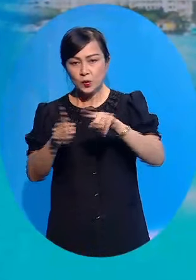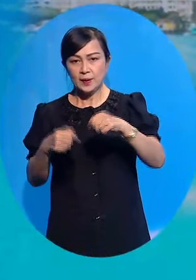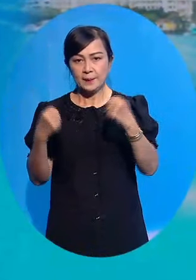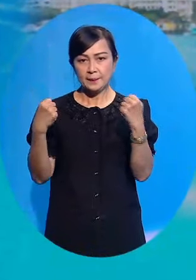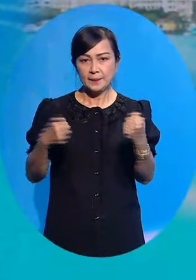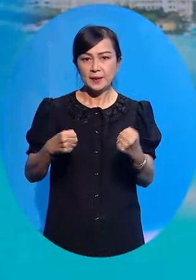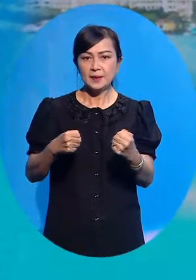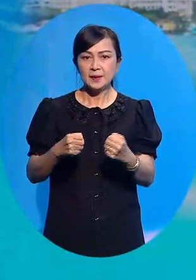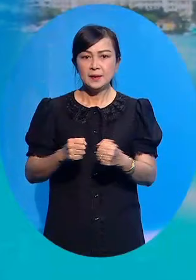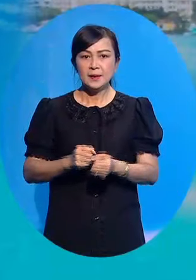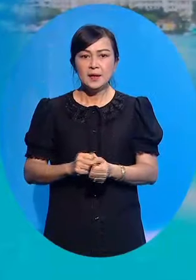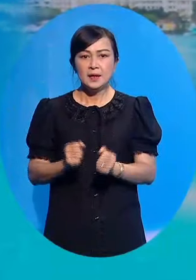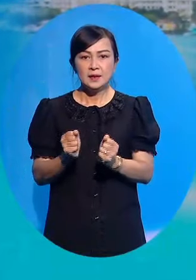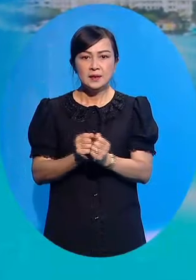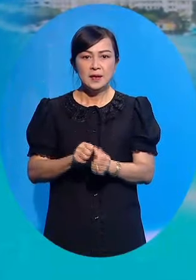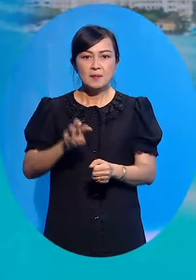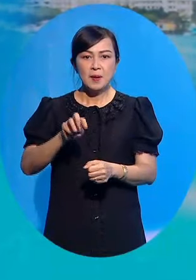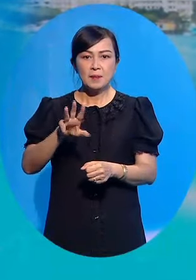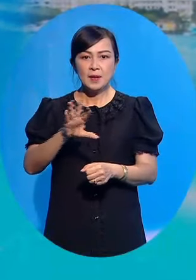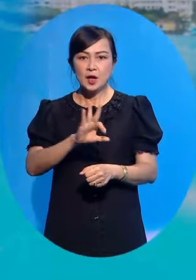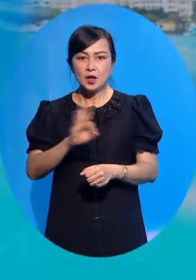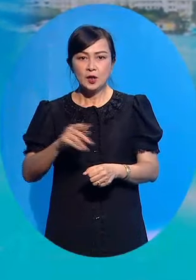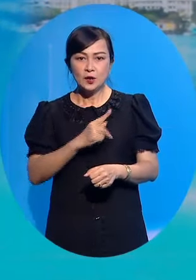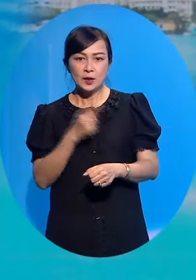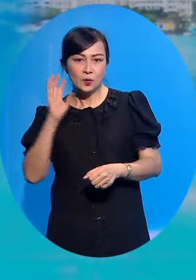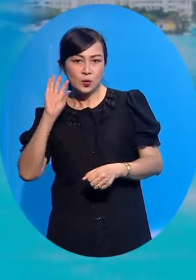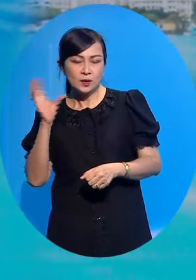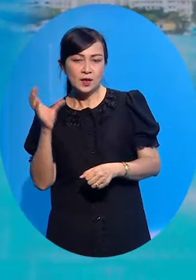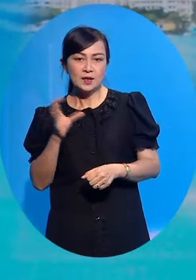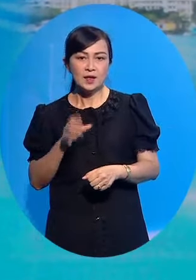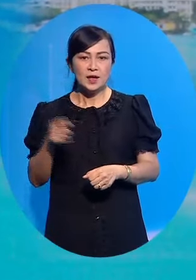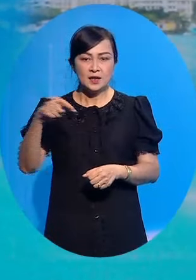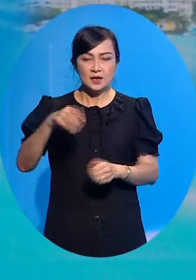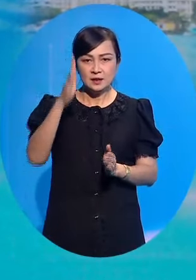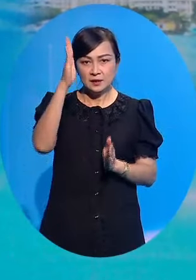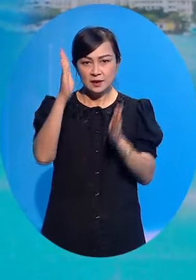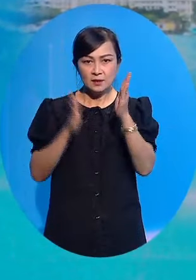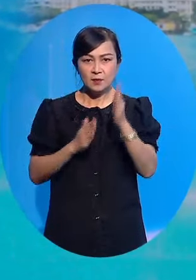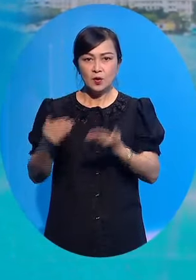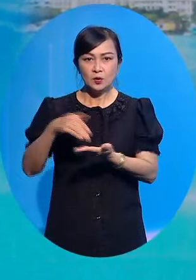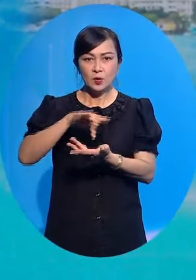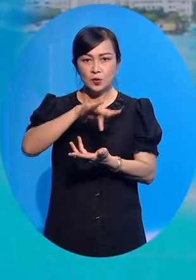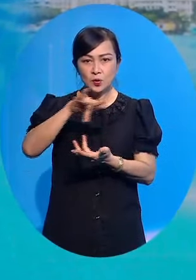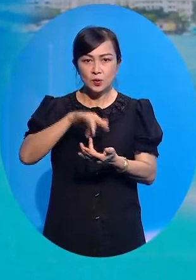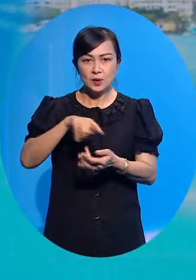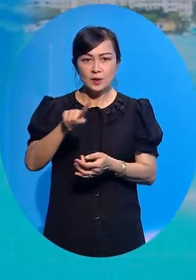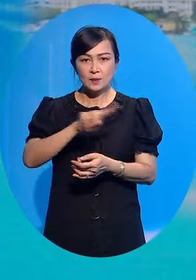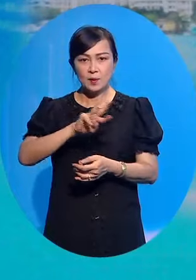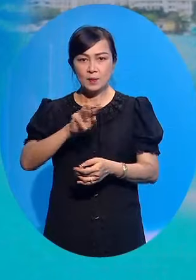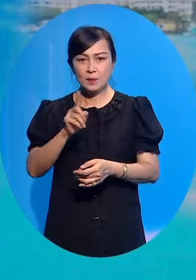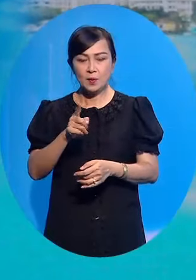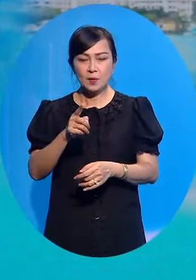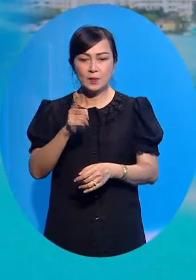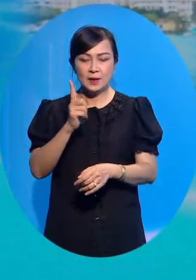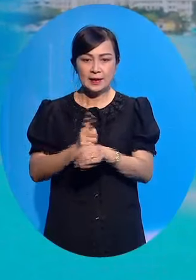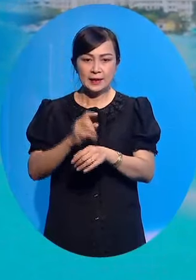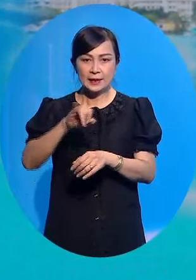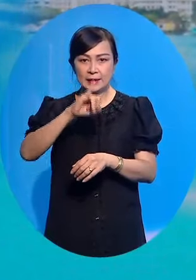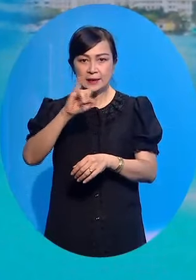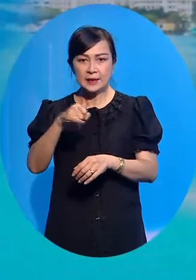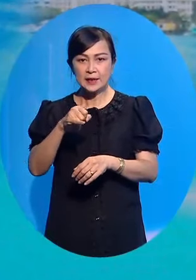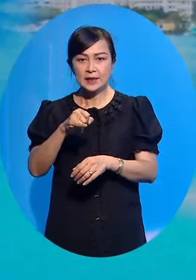mạnh mẽ và bứt phá ngoạn mục với gần 35 triệu lượt khách quốc tế và nội địa đến với thành phố. Doanh thu du lịch ước đạt 131.000 tỷ đồng là